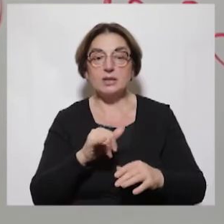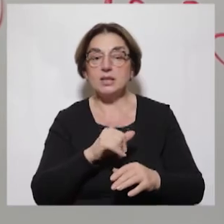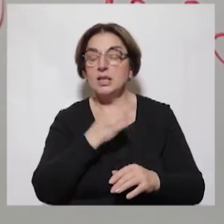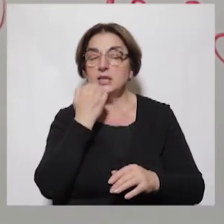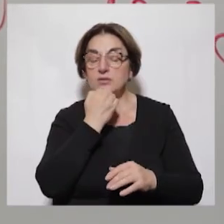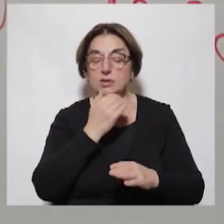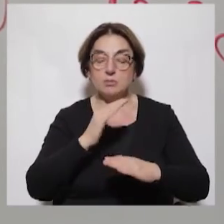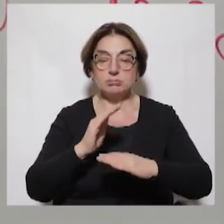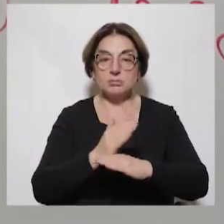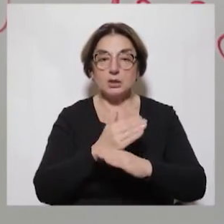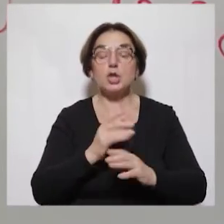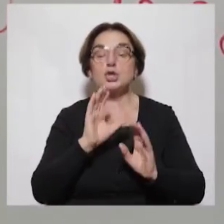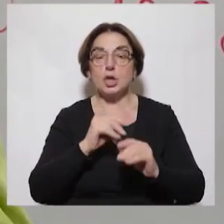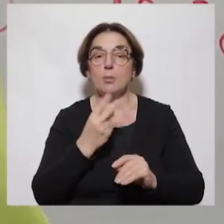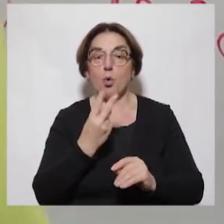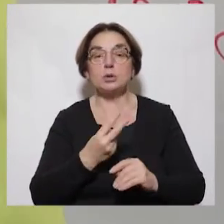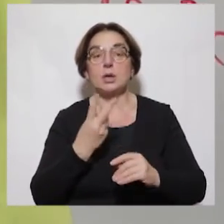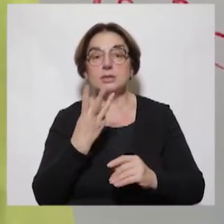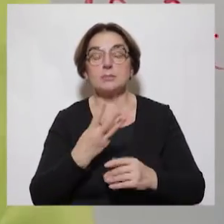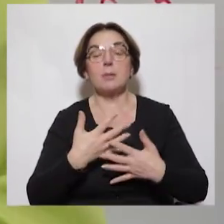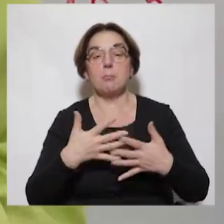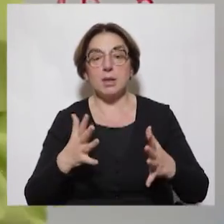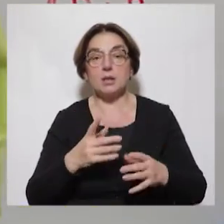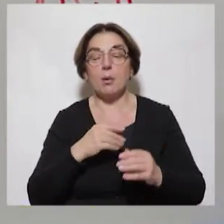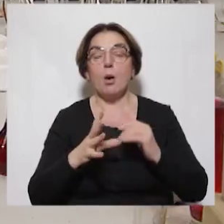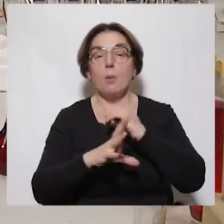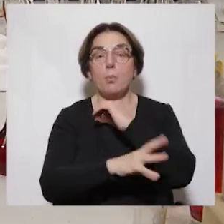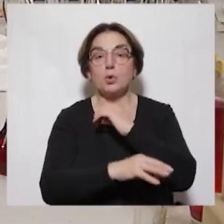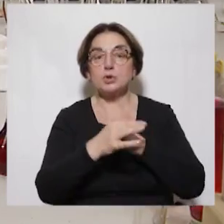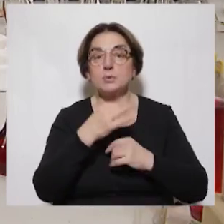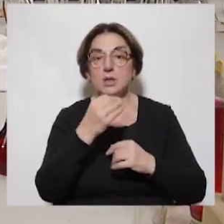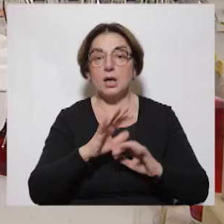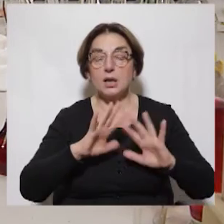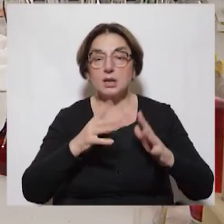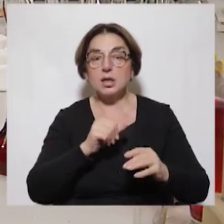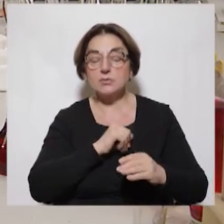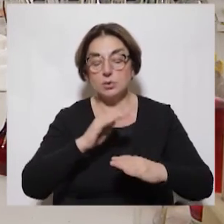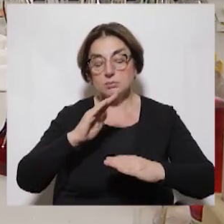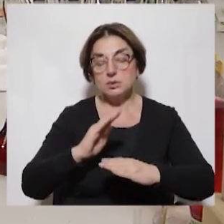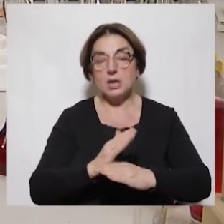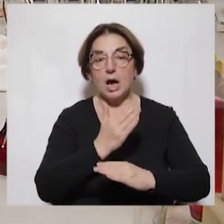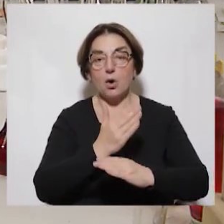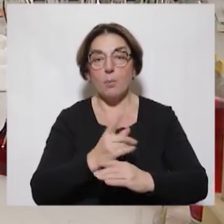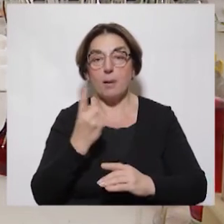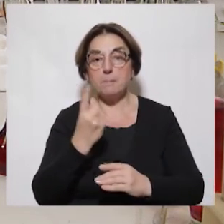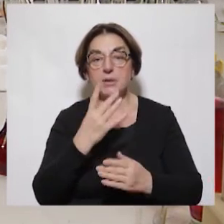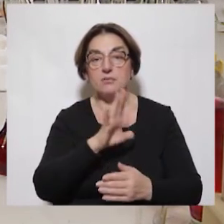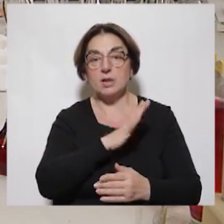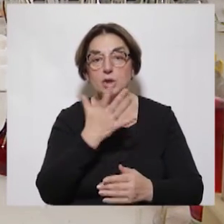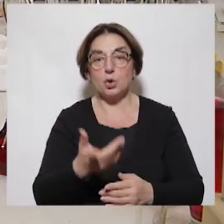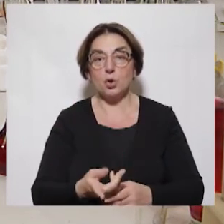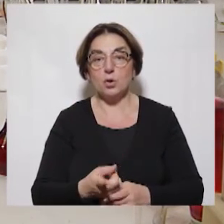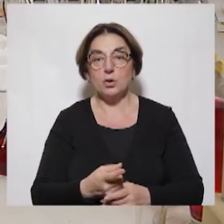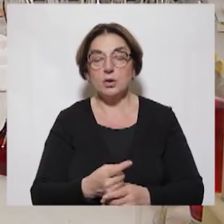ნივთიერების დაცილება, ან რა თქმა უნდა ორზე მეტი. თუმცა ბოლოს მინდა გითხრათ ესეთი რამ, რომ ხდება ფრაქციული დაყოფა, ანუ პირველი ფრაქცია